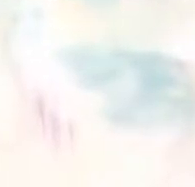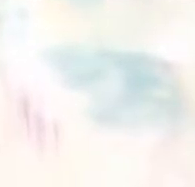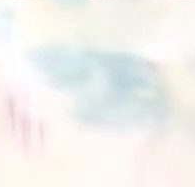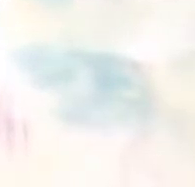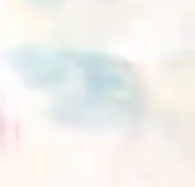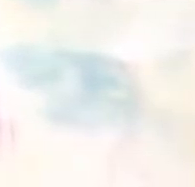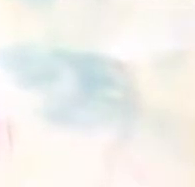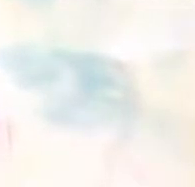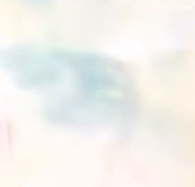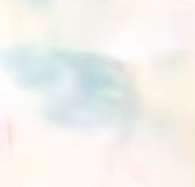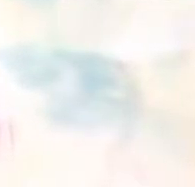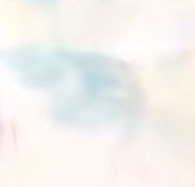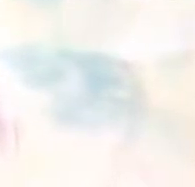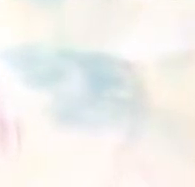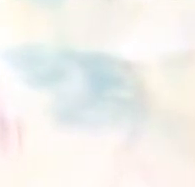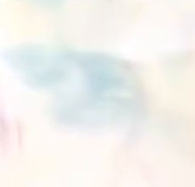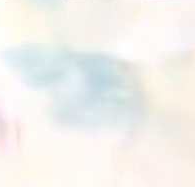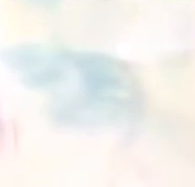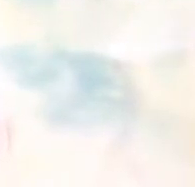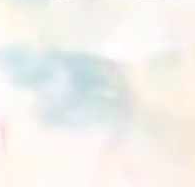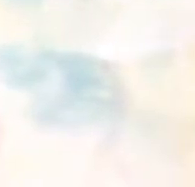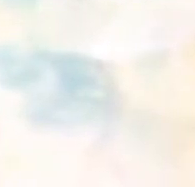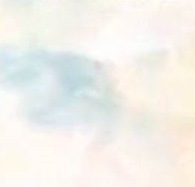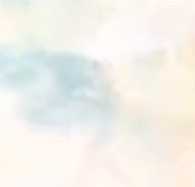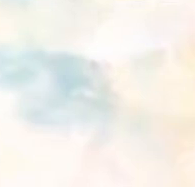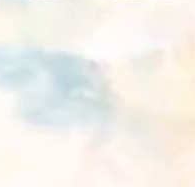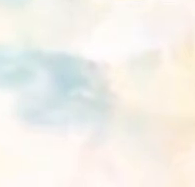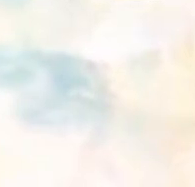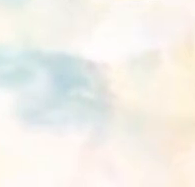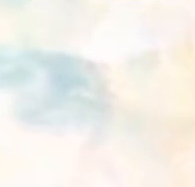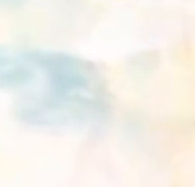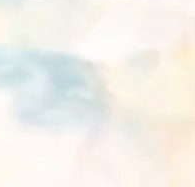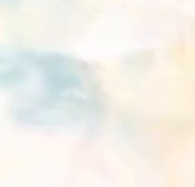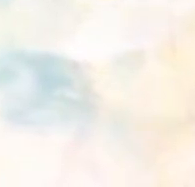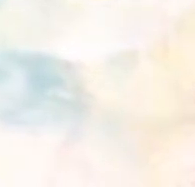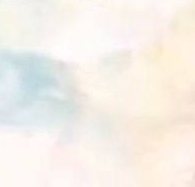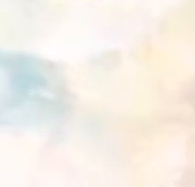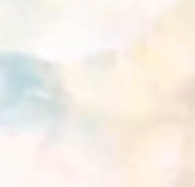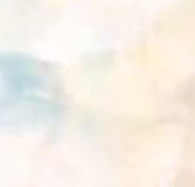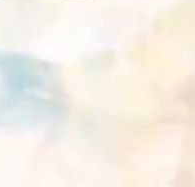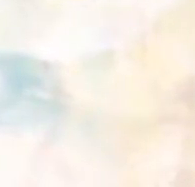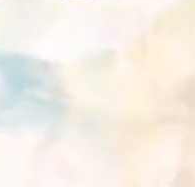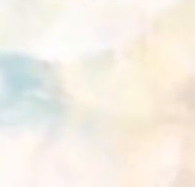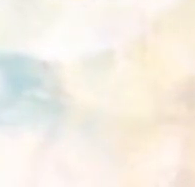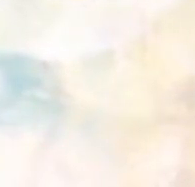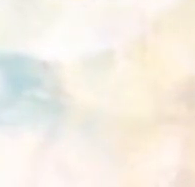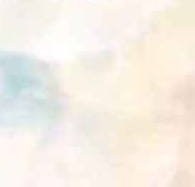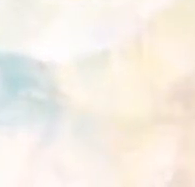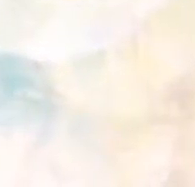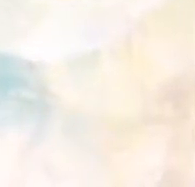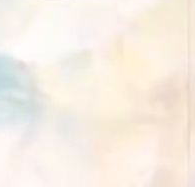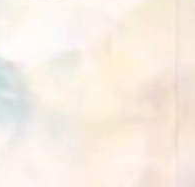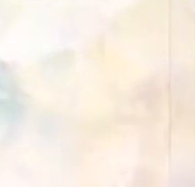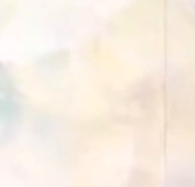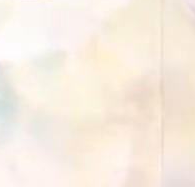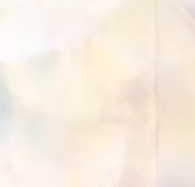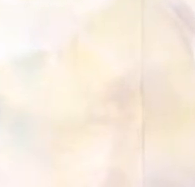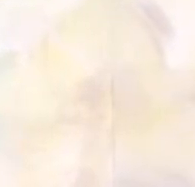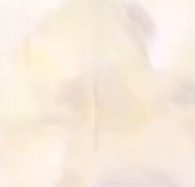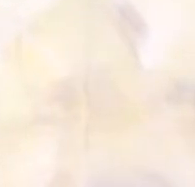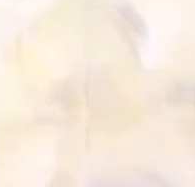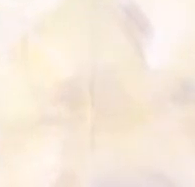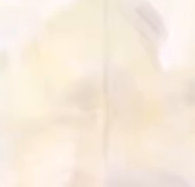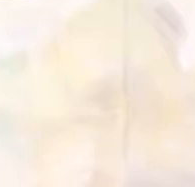Mbio kuelekea nyumbani. Wa Korinto ya kwanza sura ile ya 9. Wa Korinto ya kwanza sura ile ya